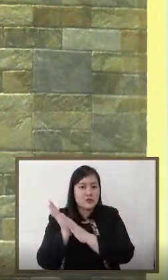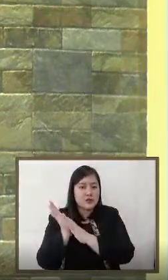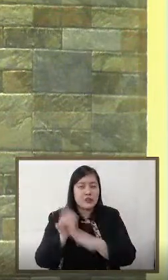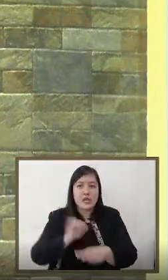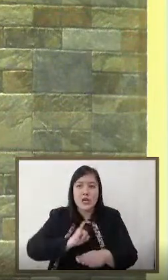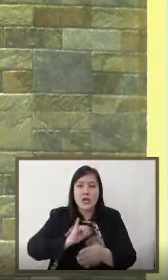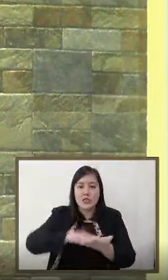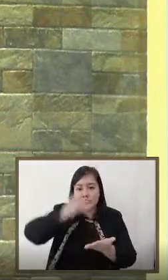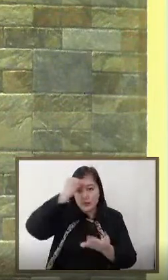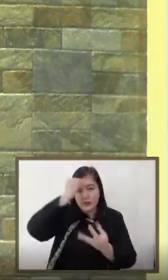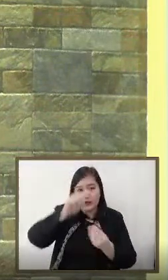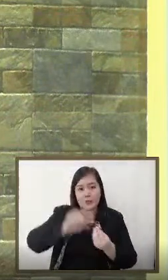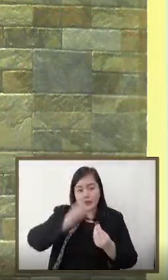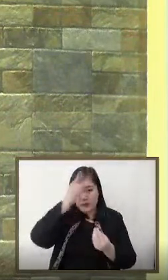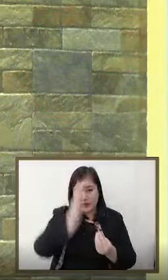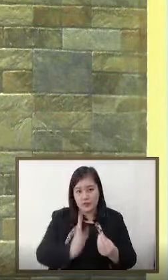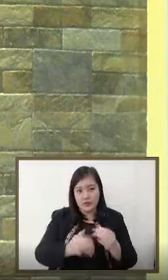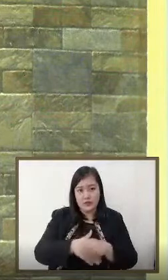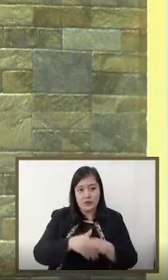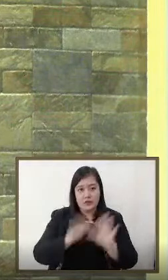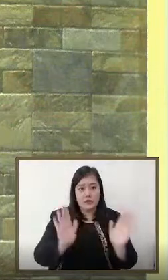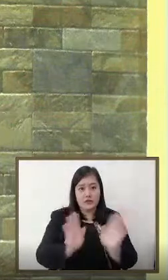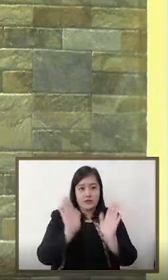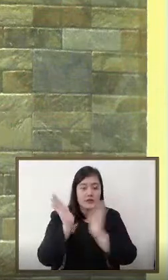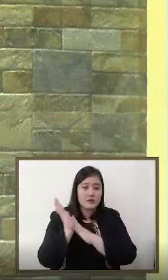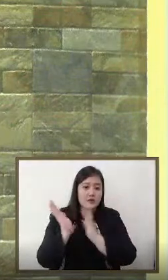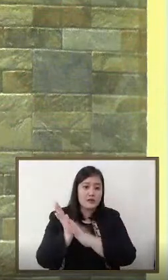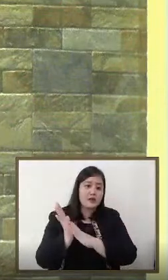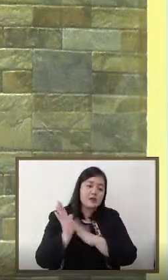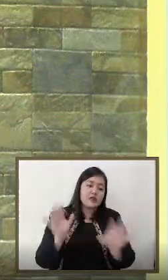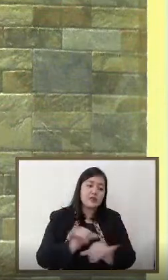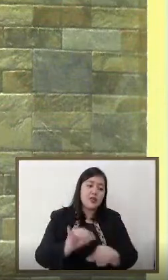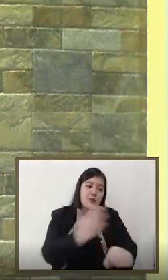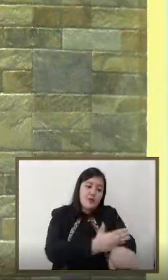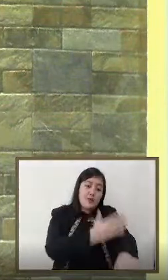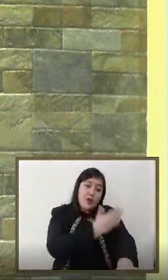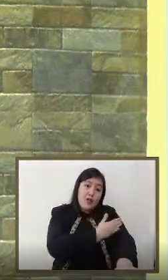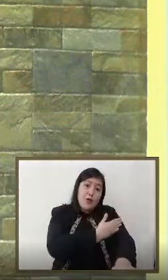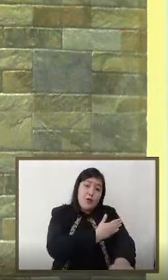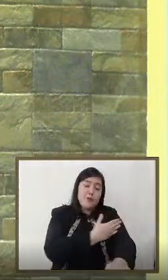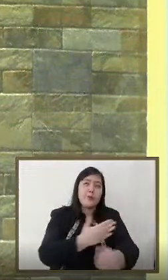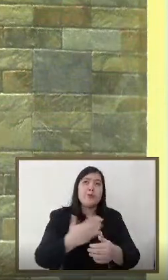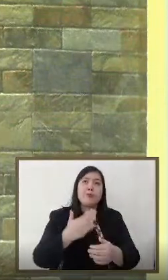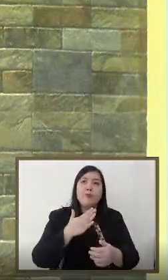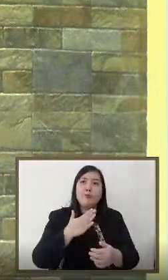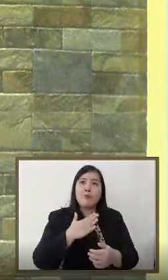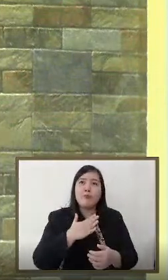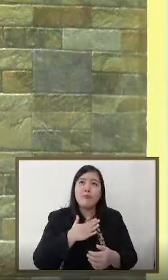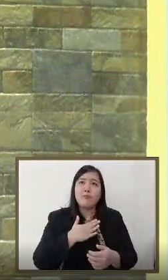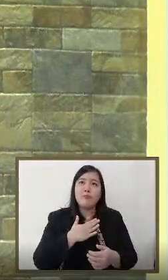Sunday school. Doon na rin na-develop yung love ko sa ministry pati sa music. And